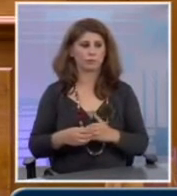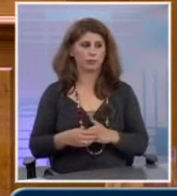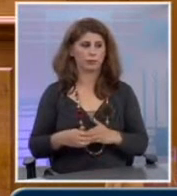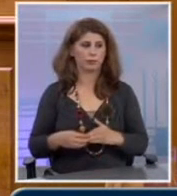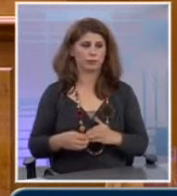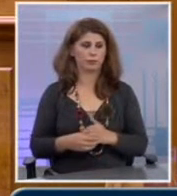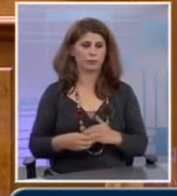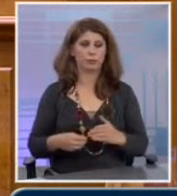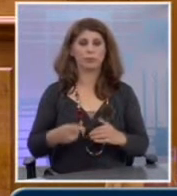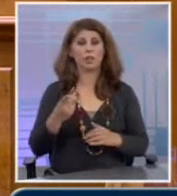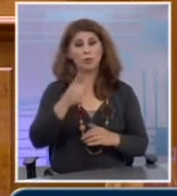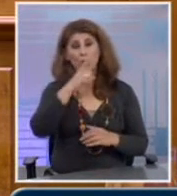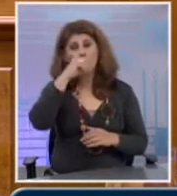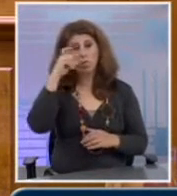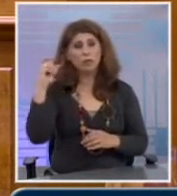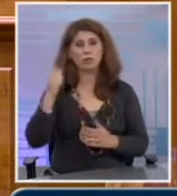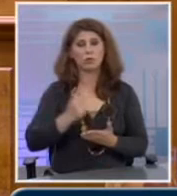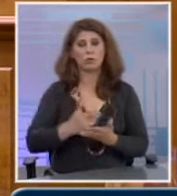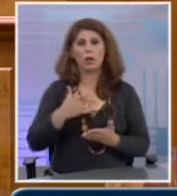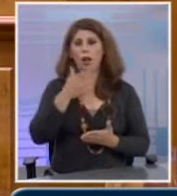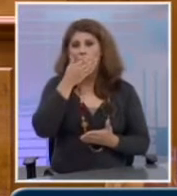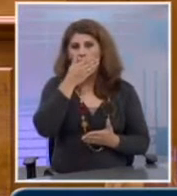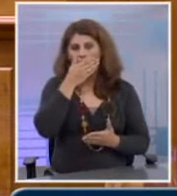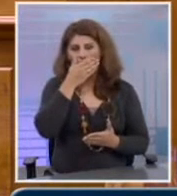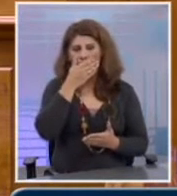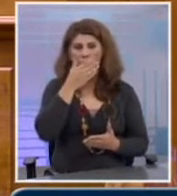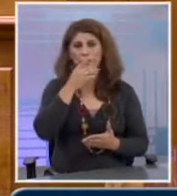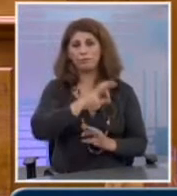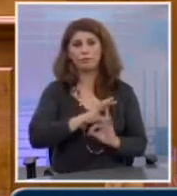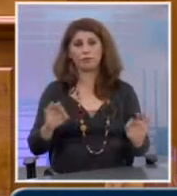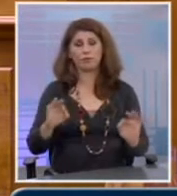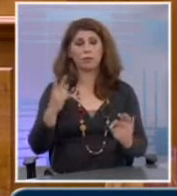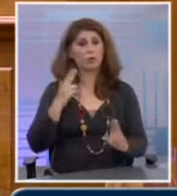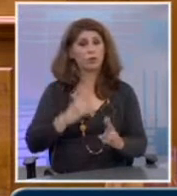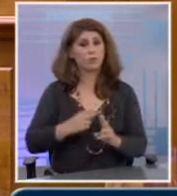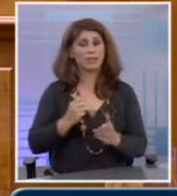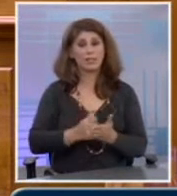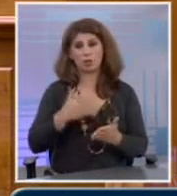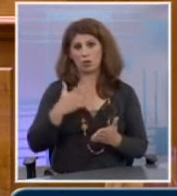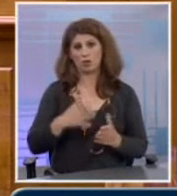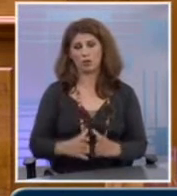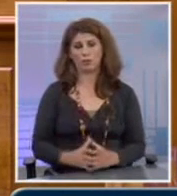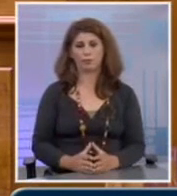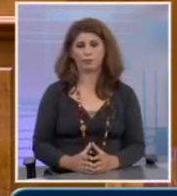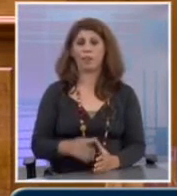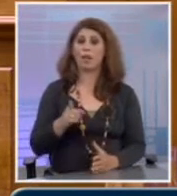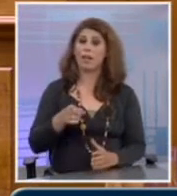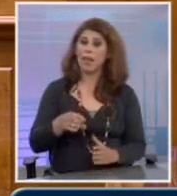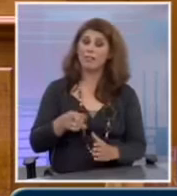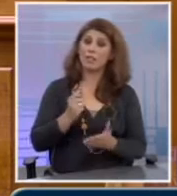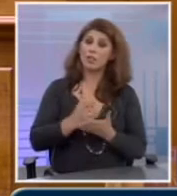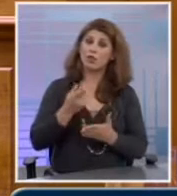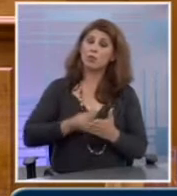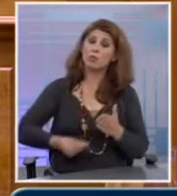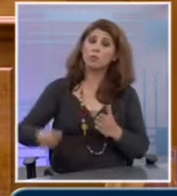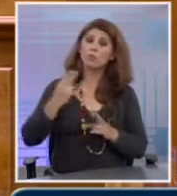Είναι όμως αναμφίβολα η πιο δύσκολη και αναμφίβολα η πιο σημαντική αξιολόγηση. Και είναι η πιο σημαντική αξιολόγηση